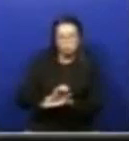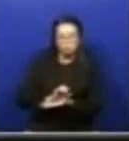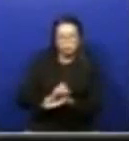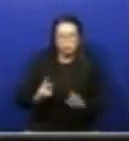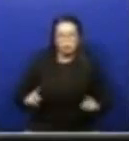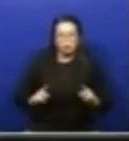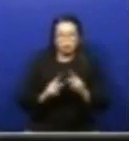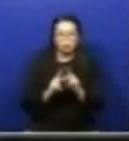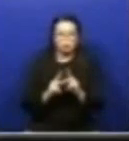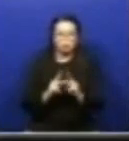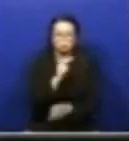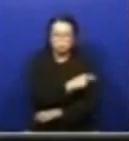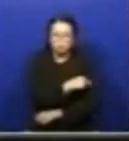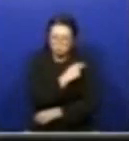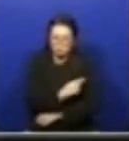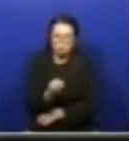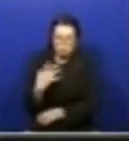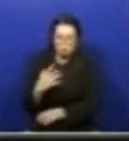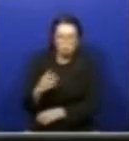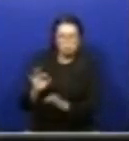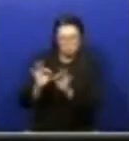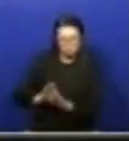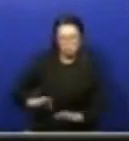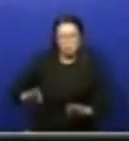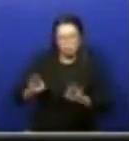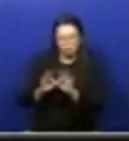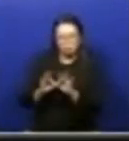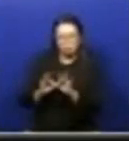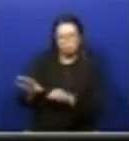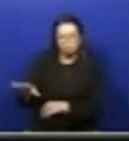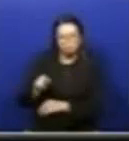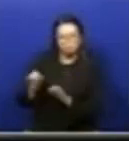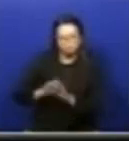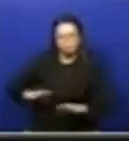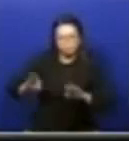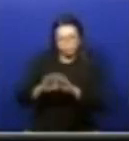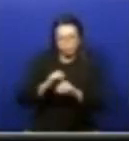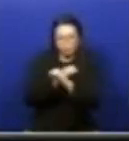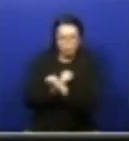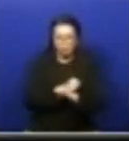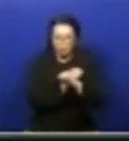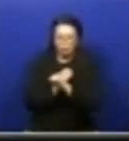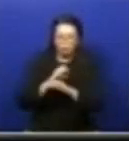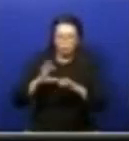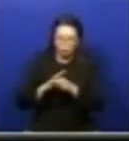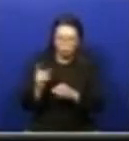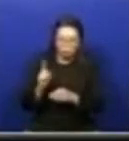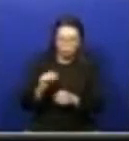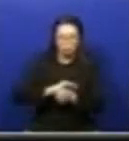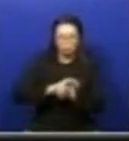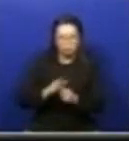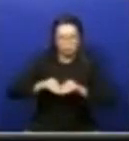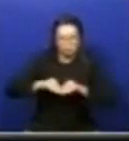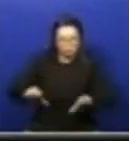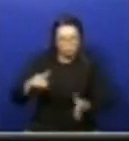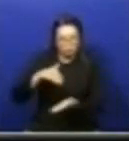ามาอ้างว่ามีส่วนสำคัญอย่างยิ่งกับการป้องกันเรื่องความปลอดภัยแล้วก็จะทำให้ศูนย์